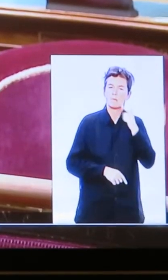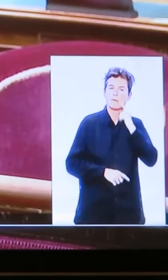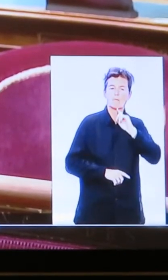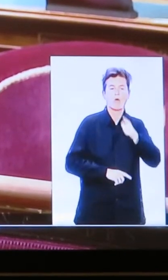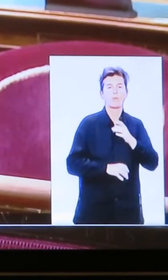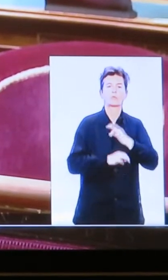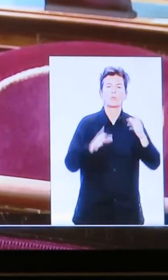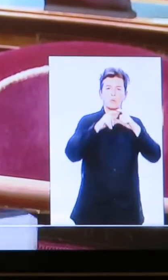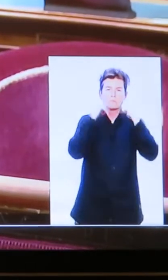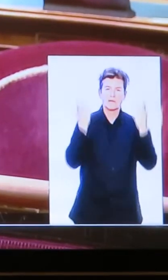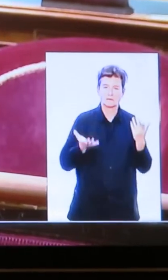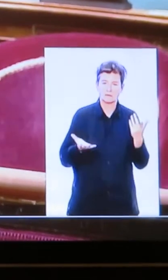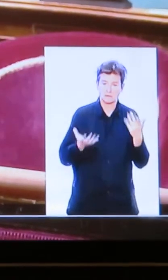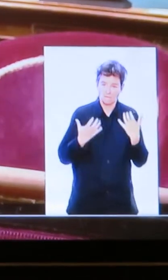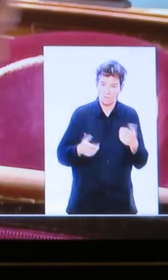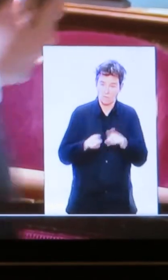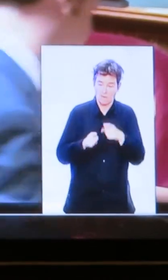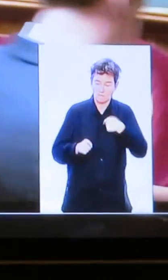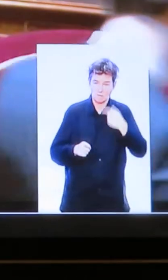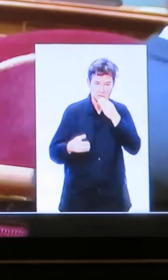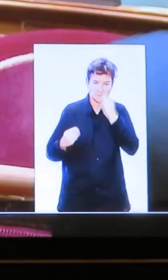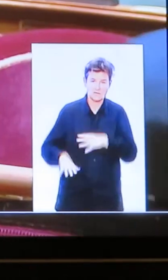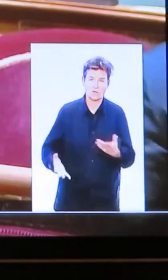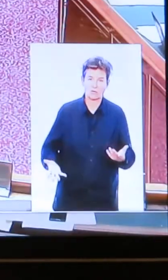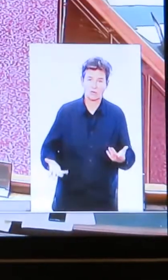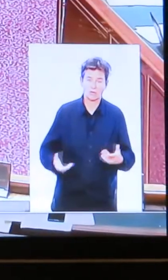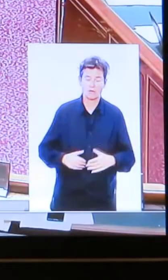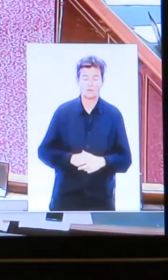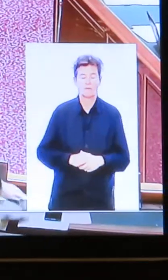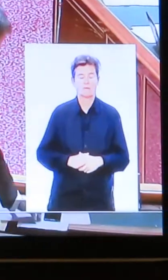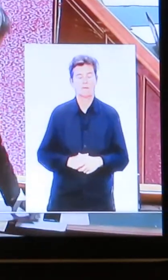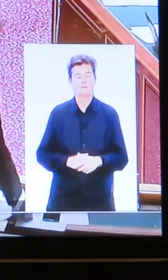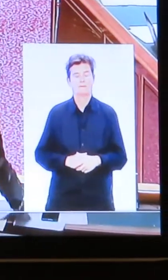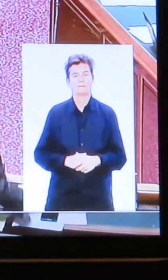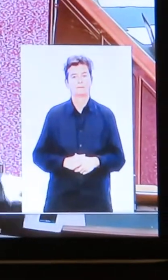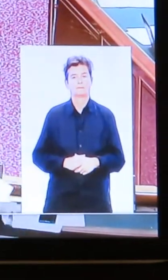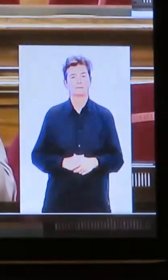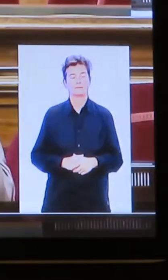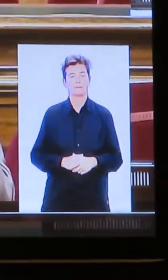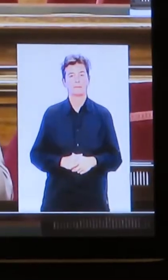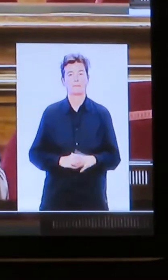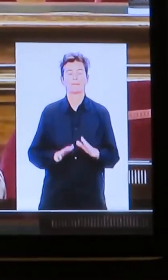« trop de masques ». Je vous remercie. Merci. Je vais maintenant lever